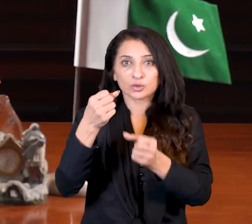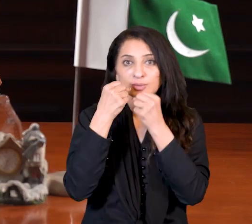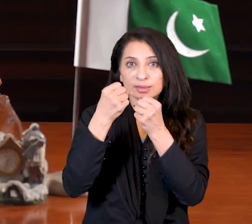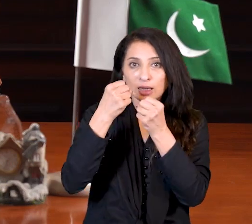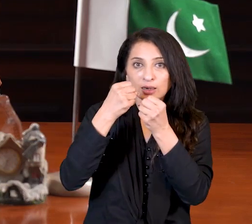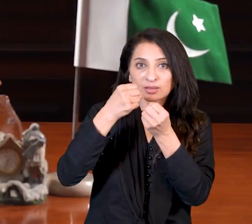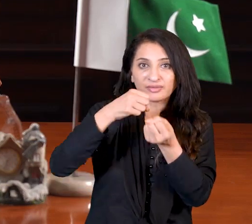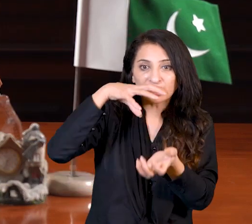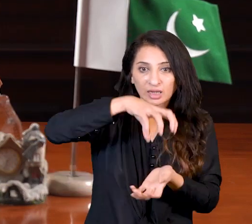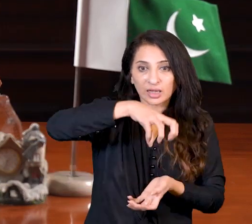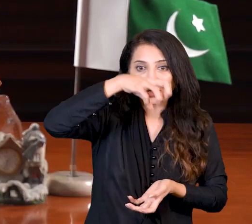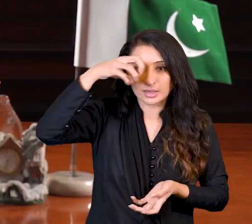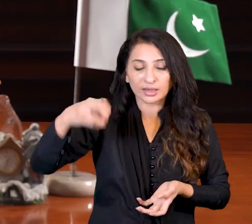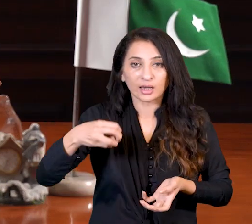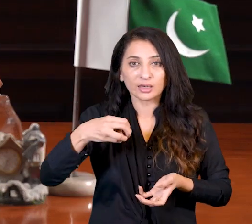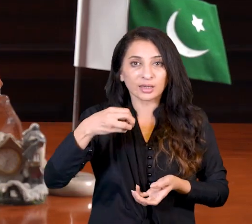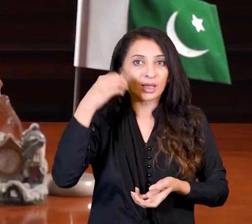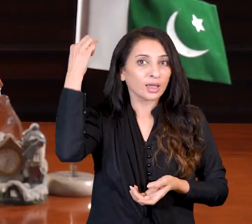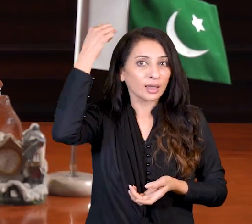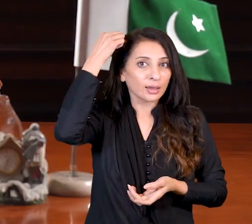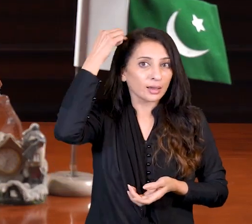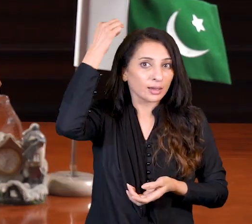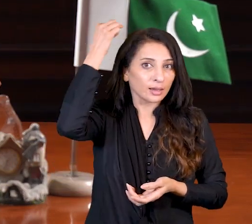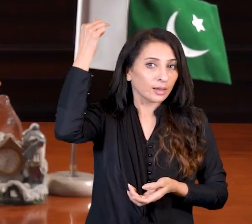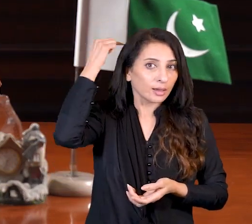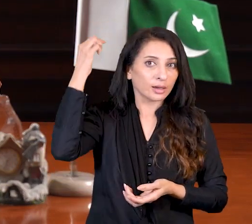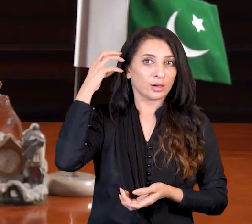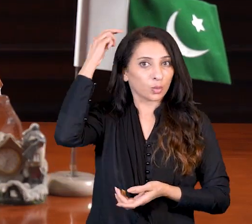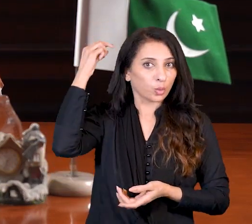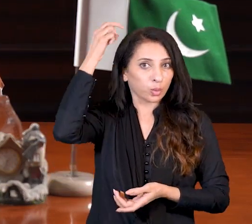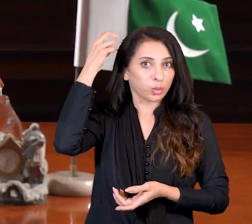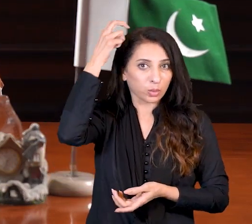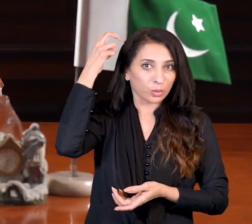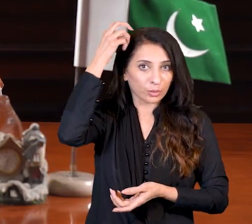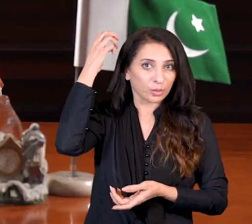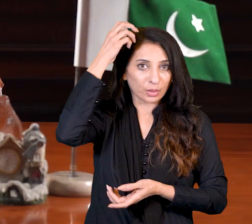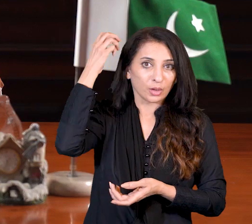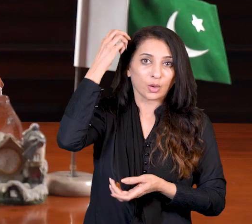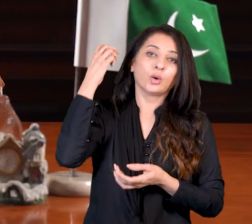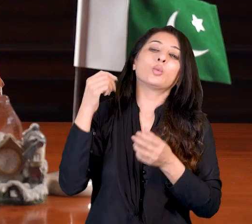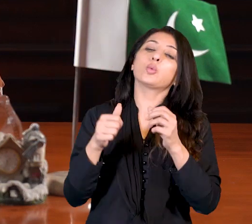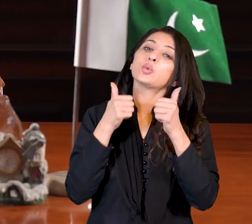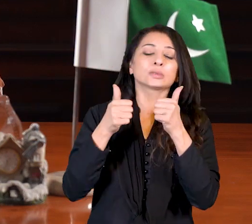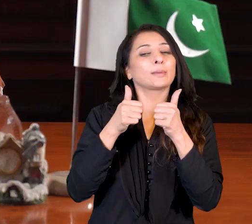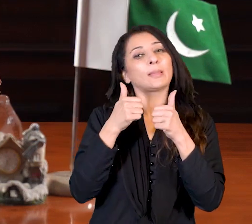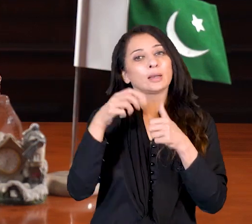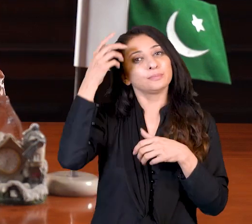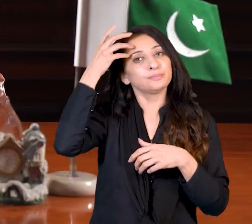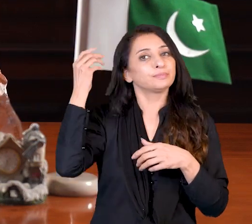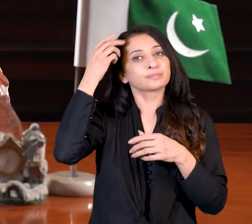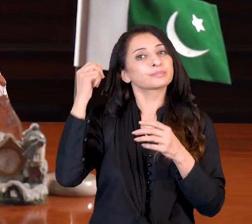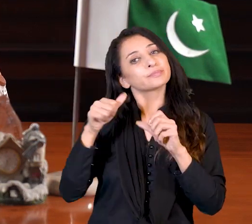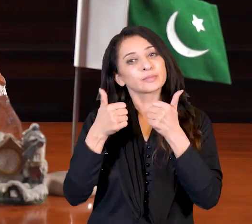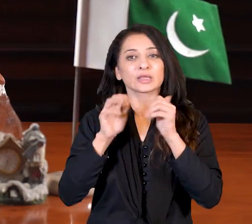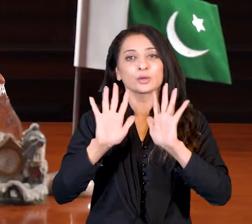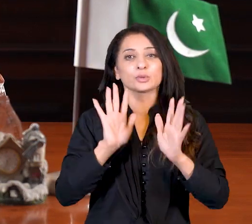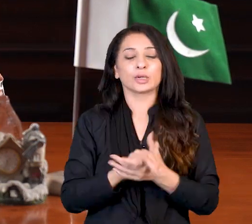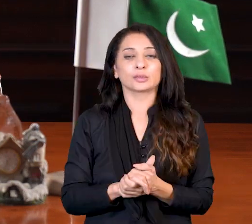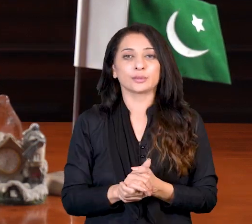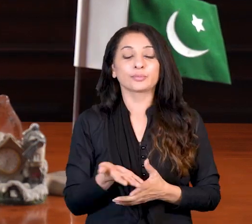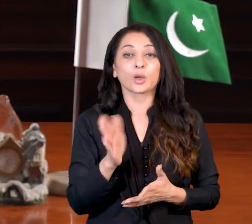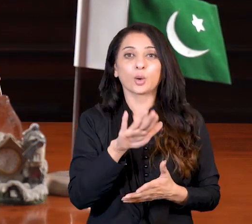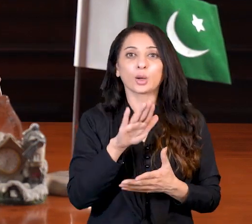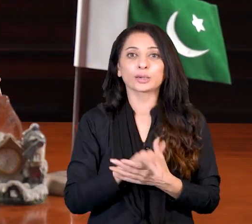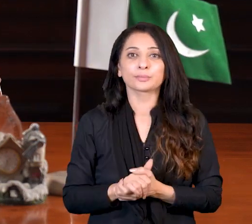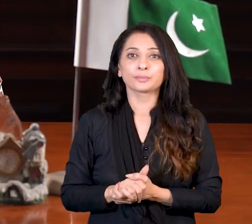बालों की जड़ों में हम इंजेक्ट कर देते, वो भी मददगार साबित होता है। फिर इसके अलावा एक और थेरेपी है आजकल बहुत ज़्यादा फेमस और कॉमन, जिसको हम